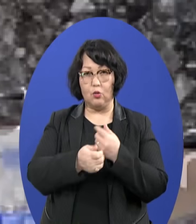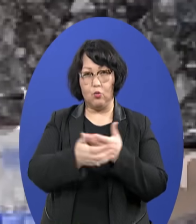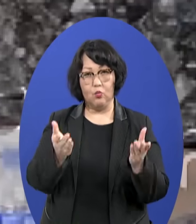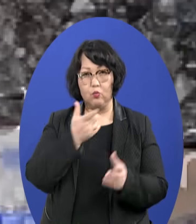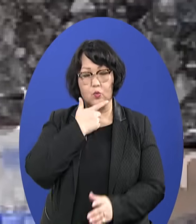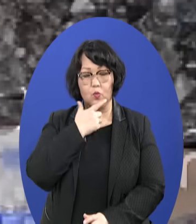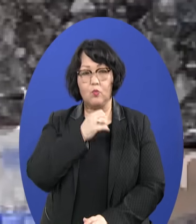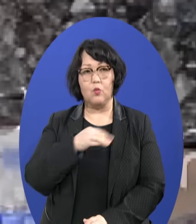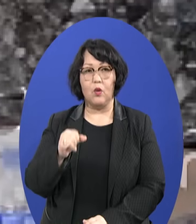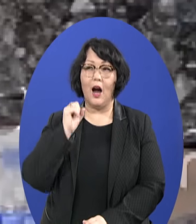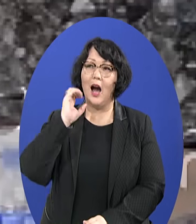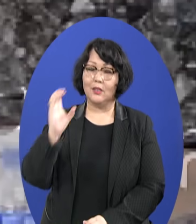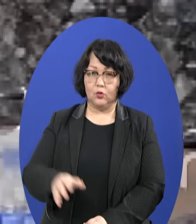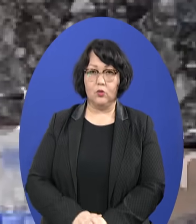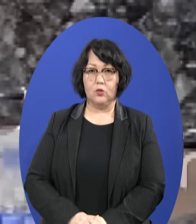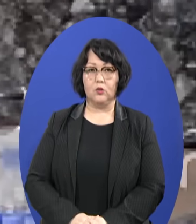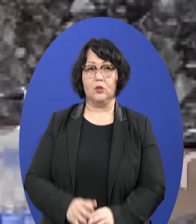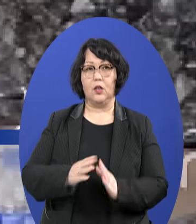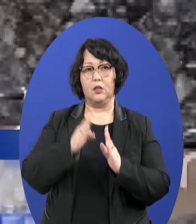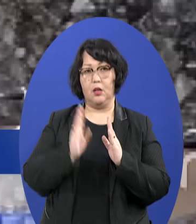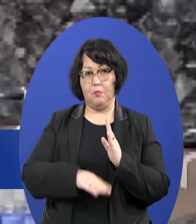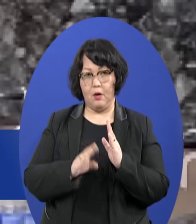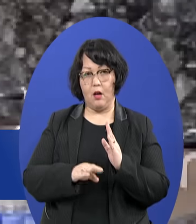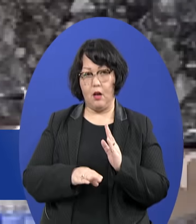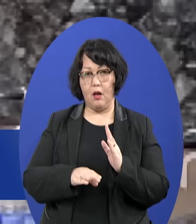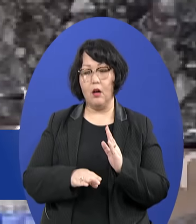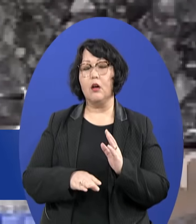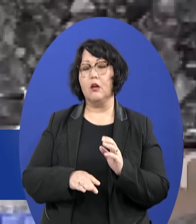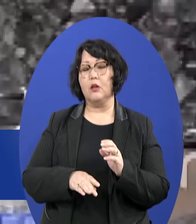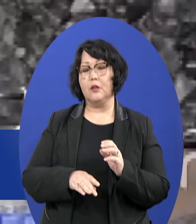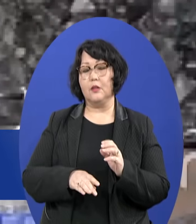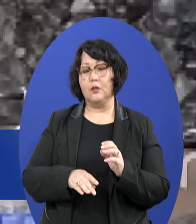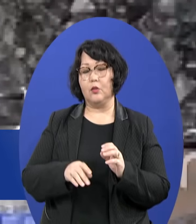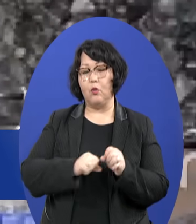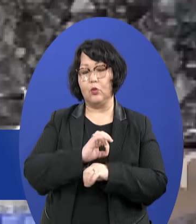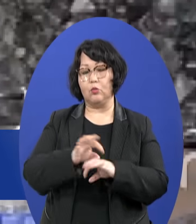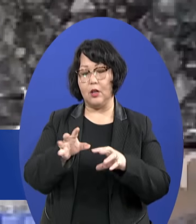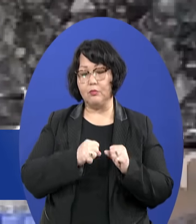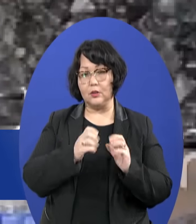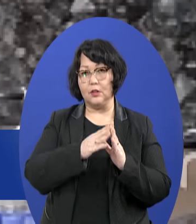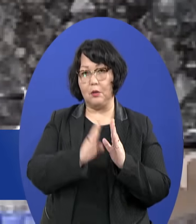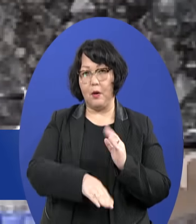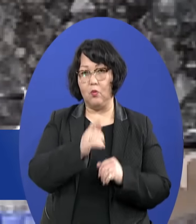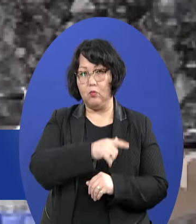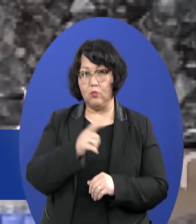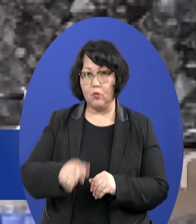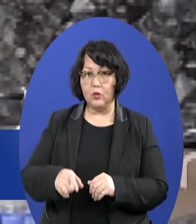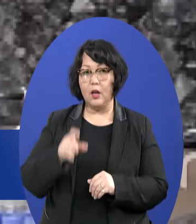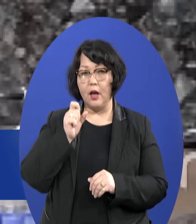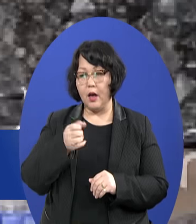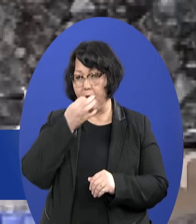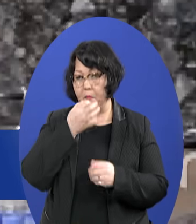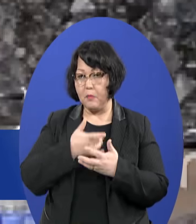ойрын хавьтлуудад энэ гэрийн имчилгээнд гарааны имчилгээ зорилгоор бид үс имийг түгээхээр заавар журмаа бол